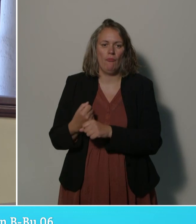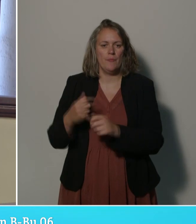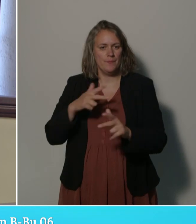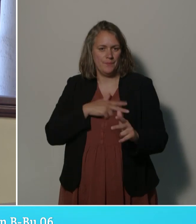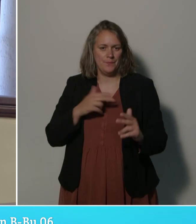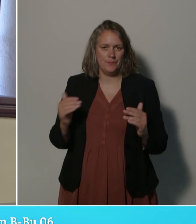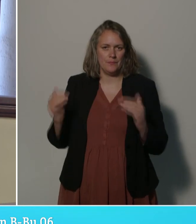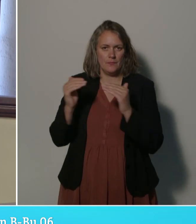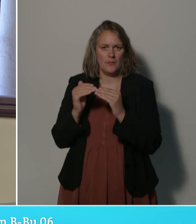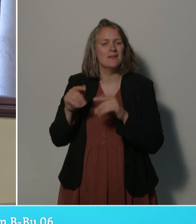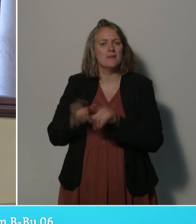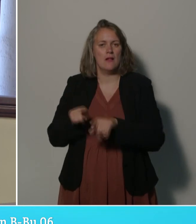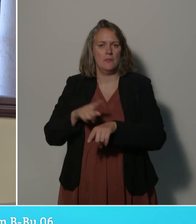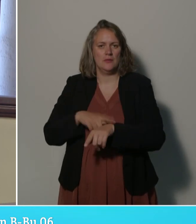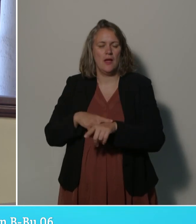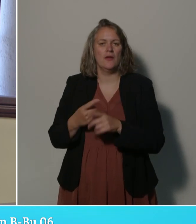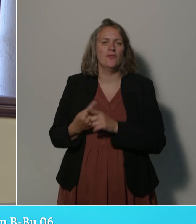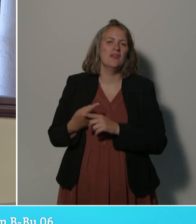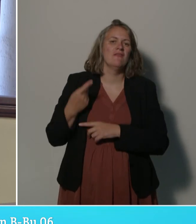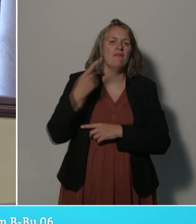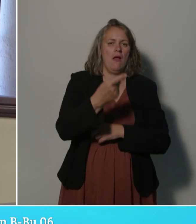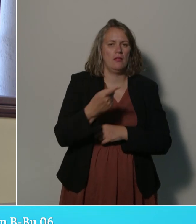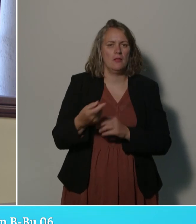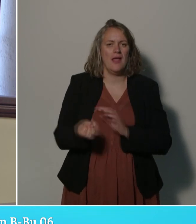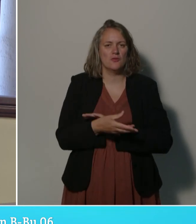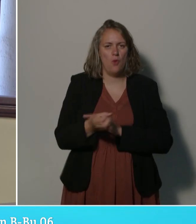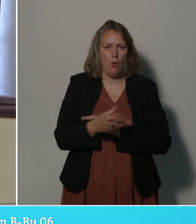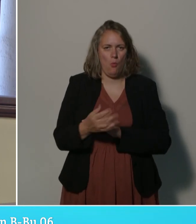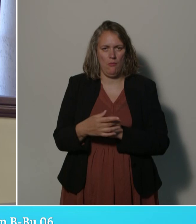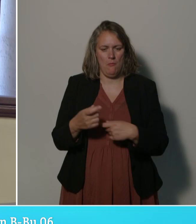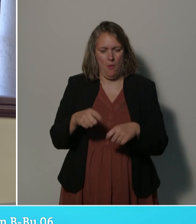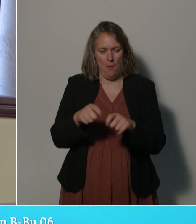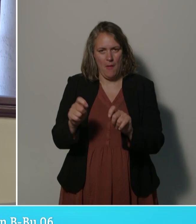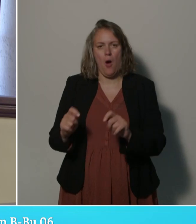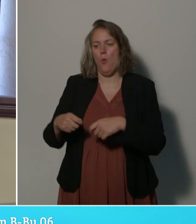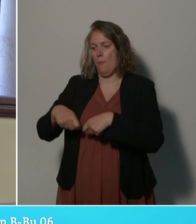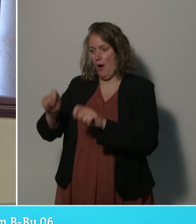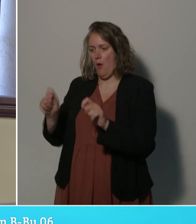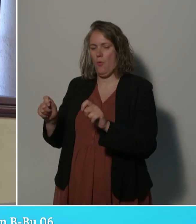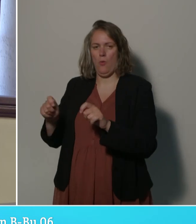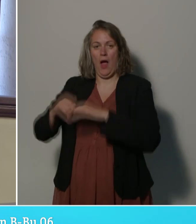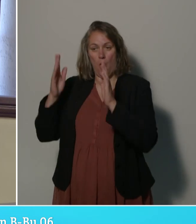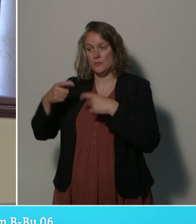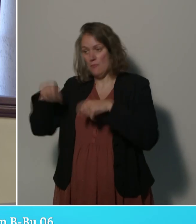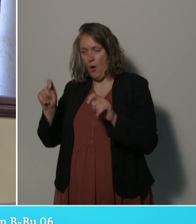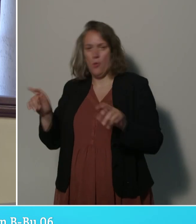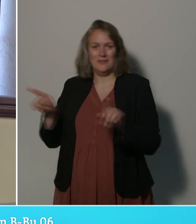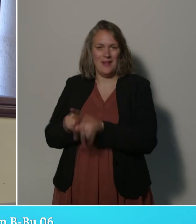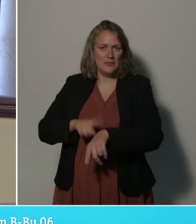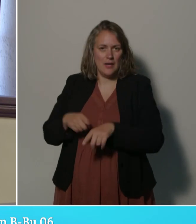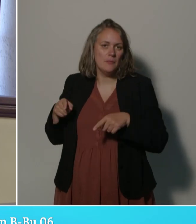konsolidiert zusammen mit den Ver- und Entsorgungsträgern dort durchgeführt werden können. Wir haben